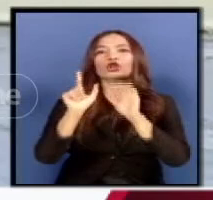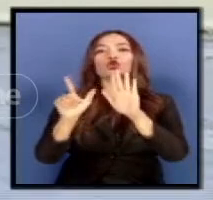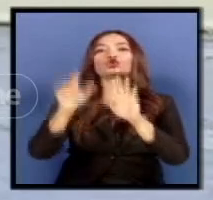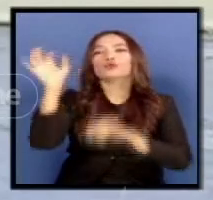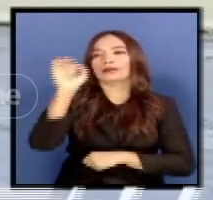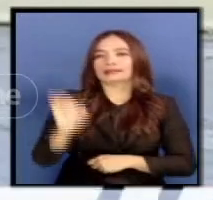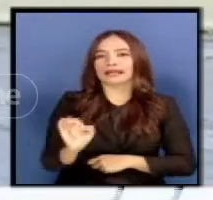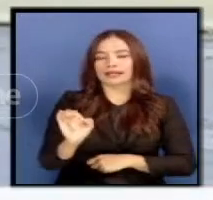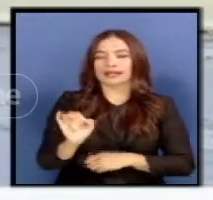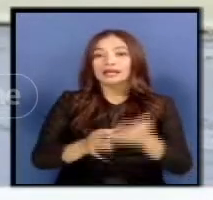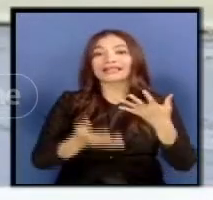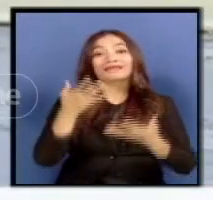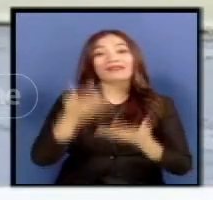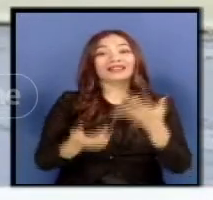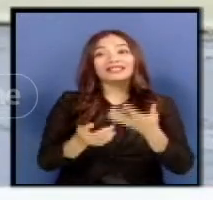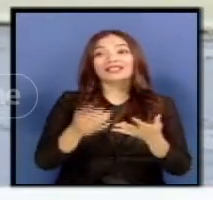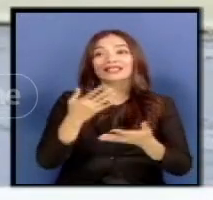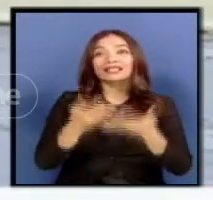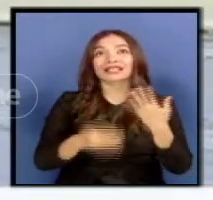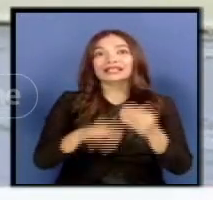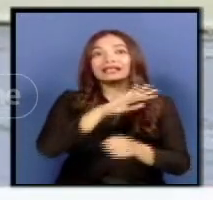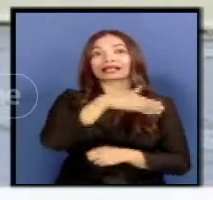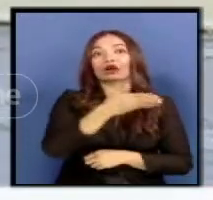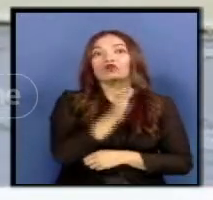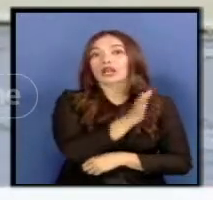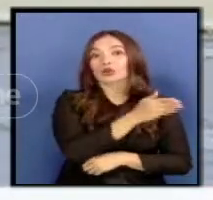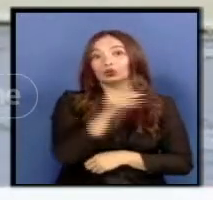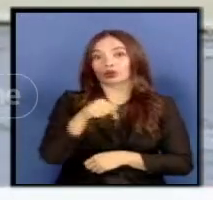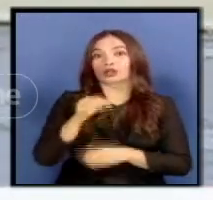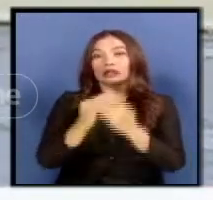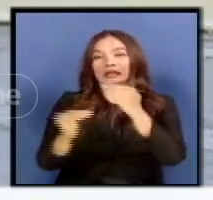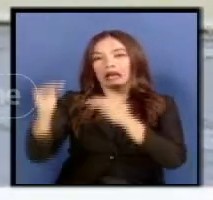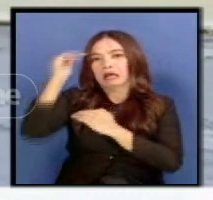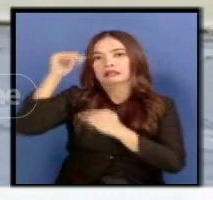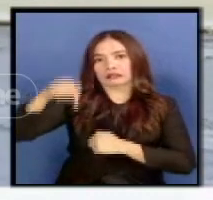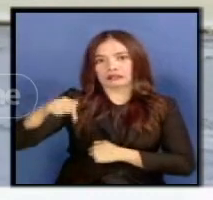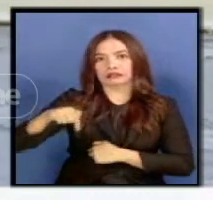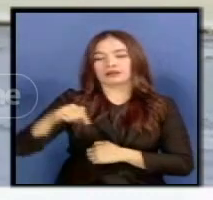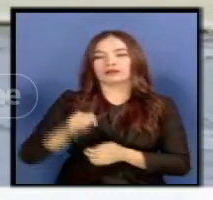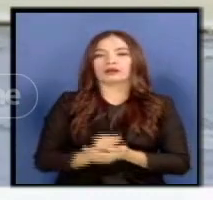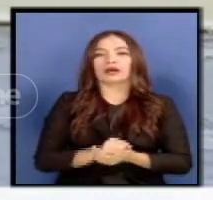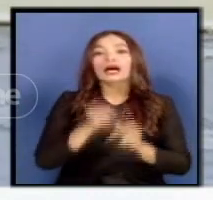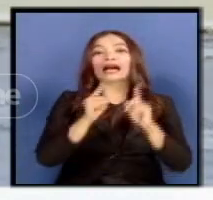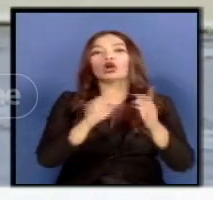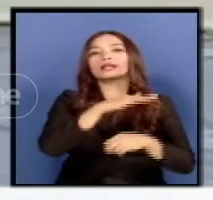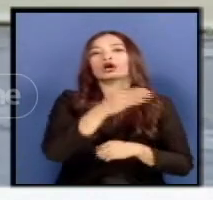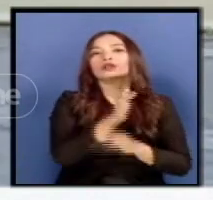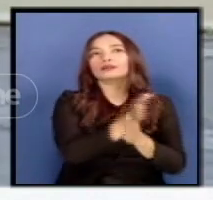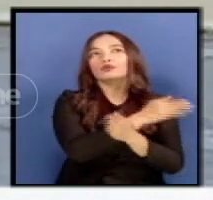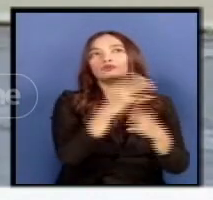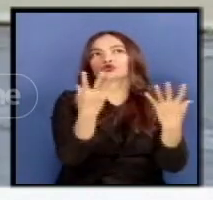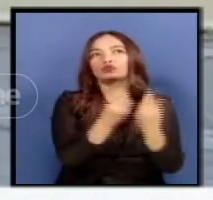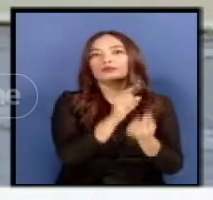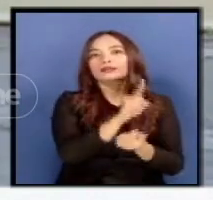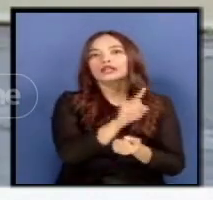124,74% dibandingkan dengan periode yang sama tahun lalu. Peningkatan itu jika tahun lalu jumlah penumpang